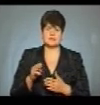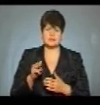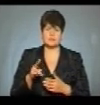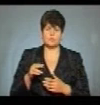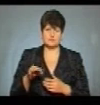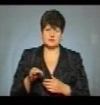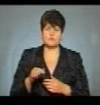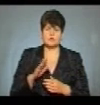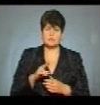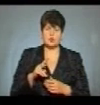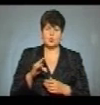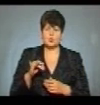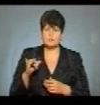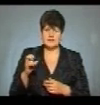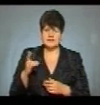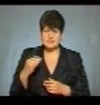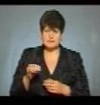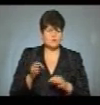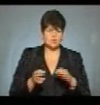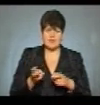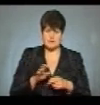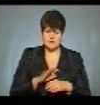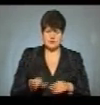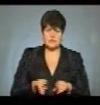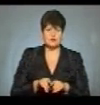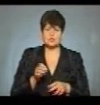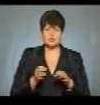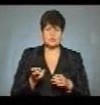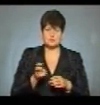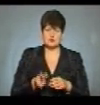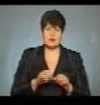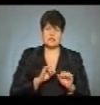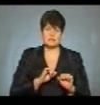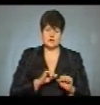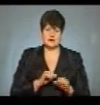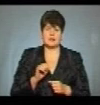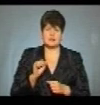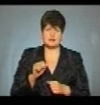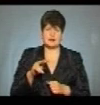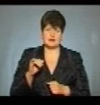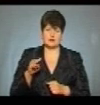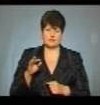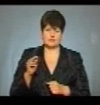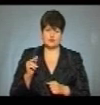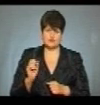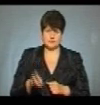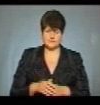Володимир Рубінський, до суду не прийшов. Також на суд не з'явився адвокат Андрія Горбатюка Андрій Літовчук.